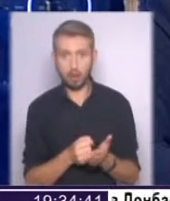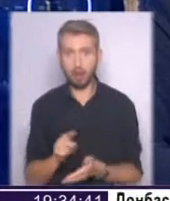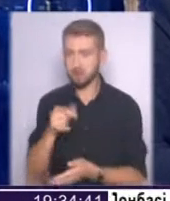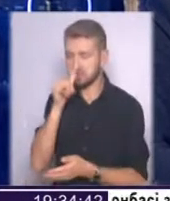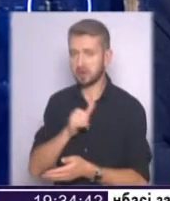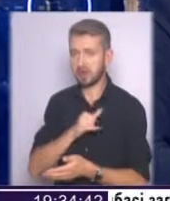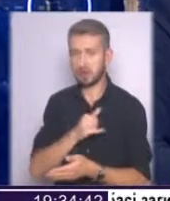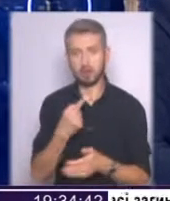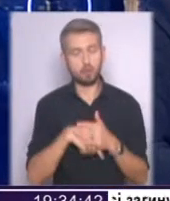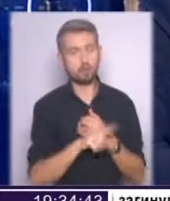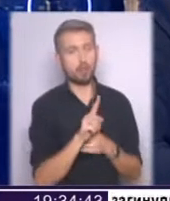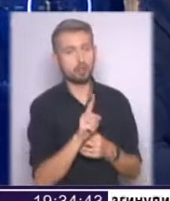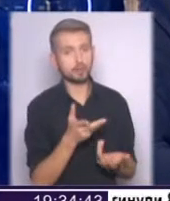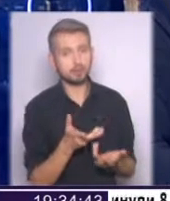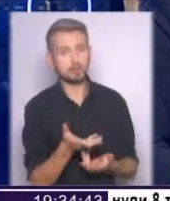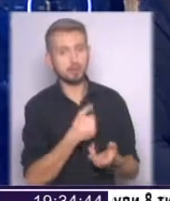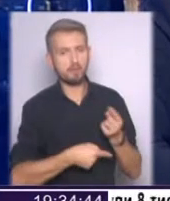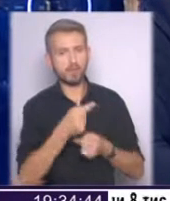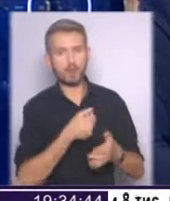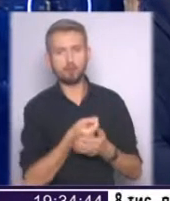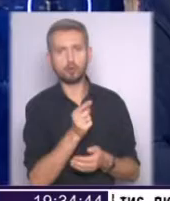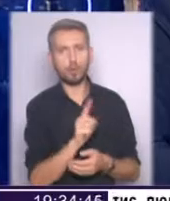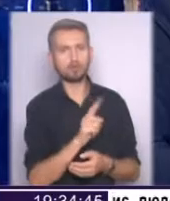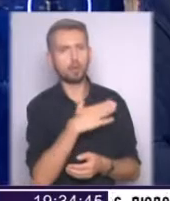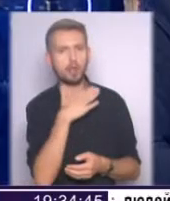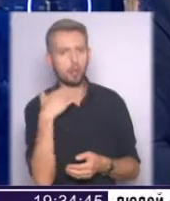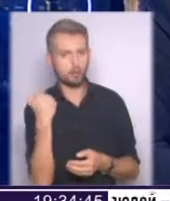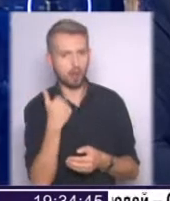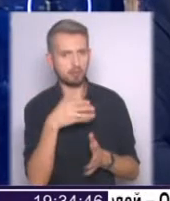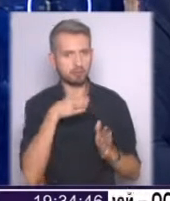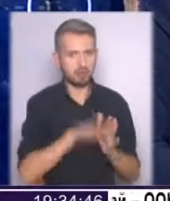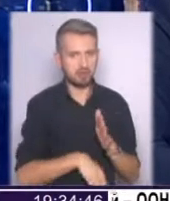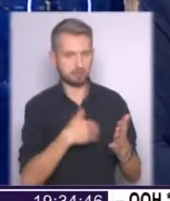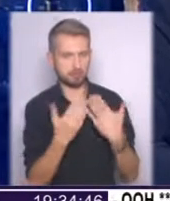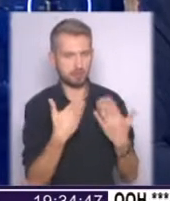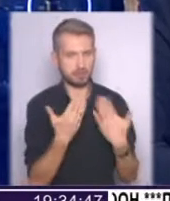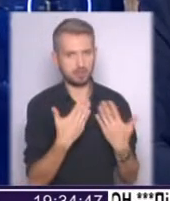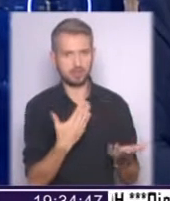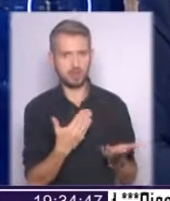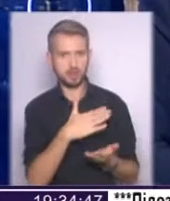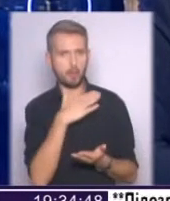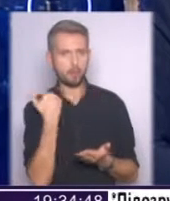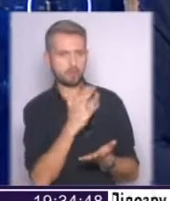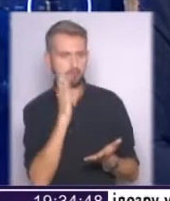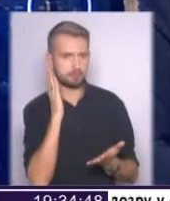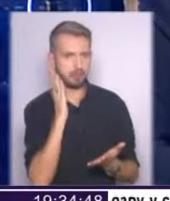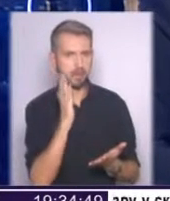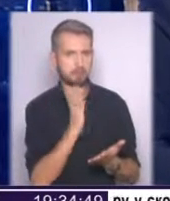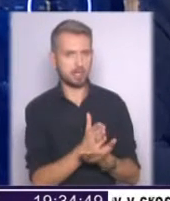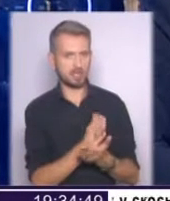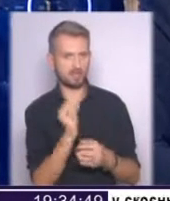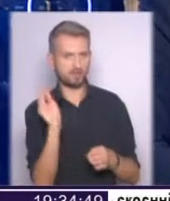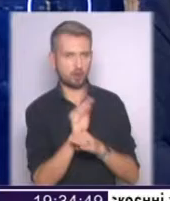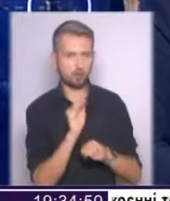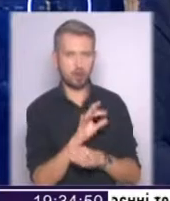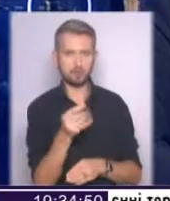А тому що, знову ж таки, ми вертаємось до того, що не хотять ескалації, не хотять прямих, скажімо, не хотять прямих звинувачень